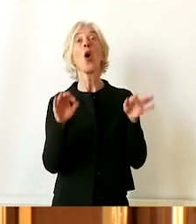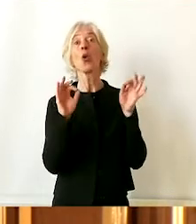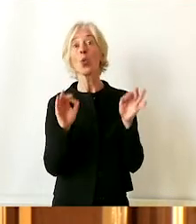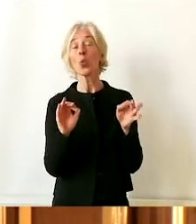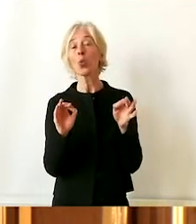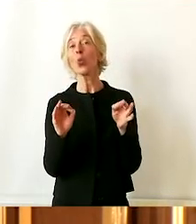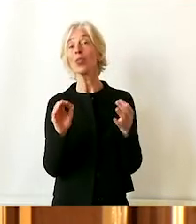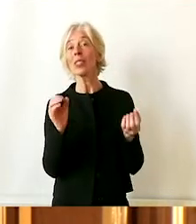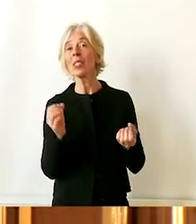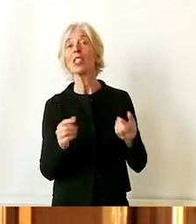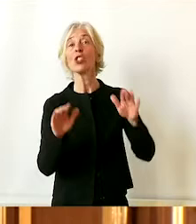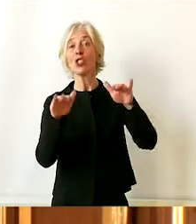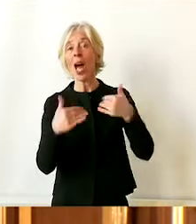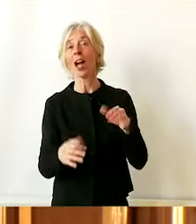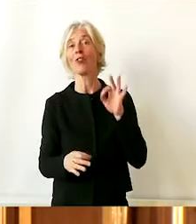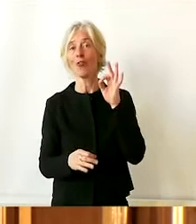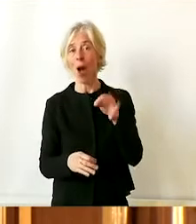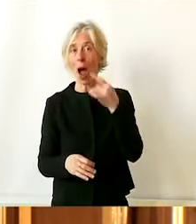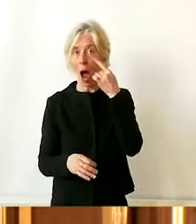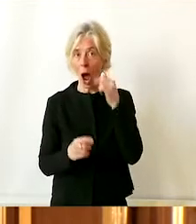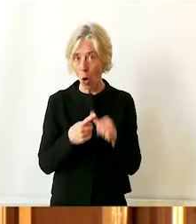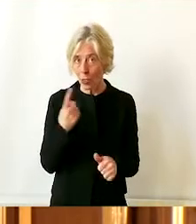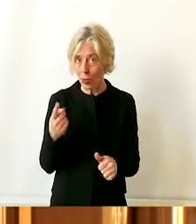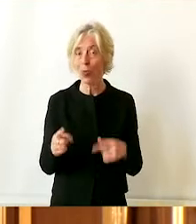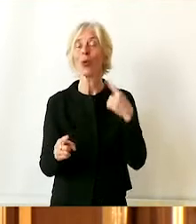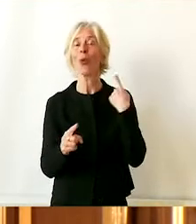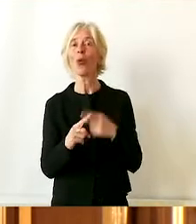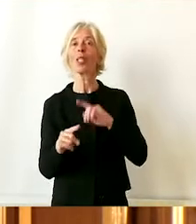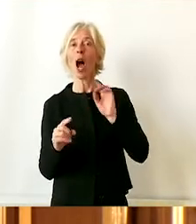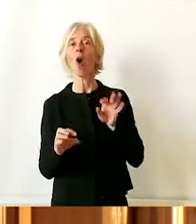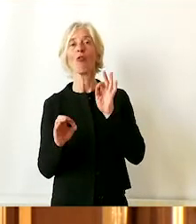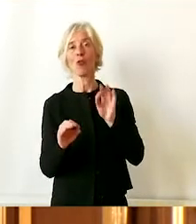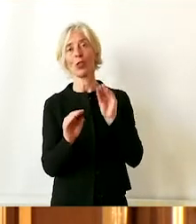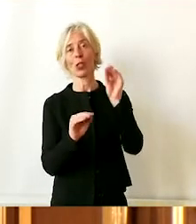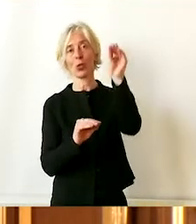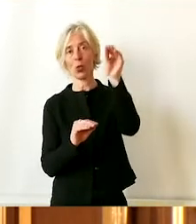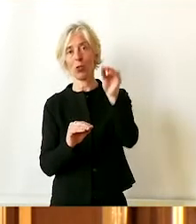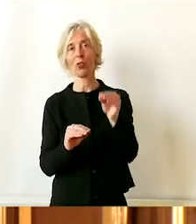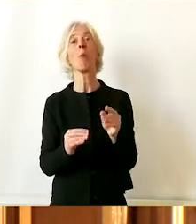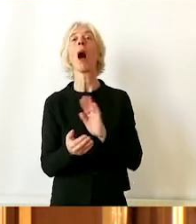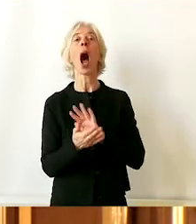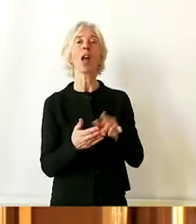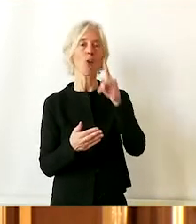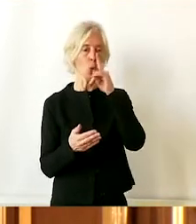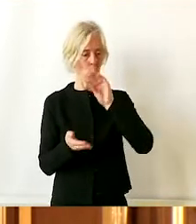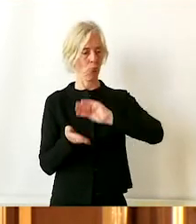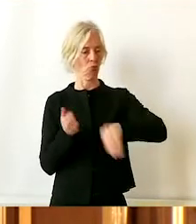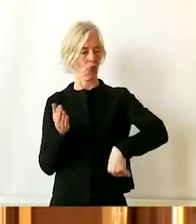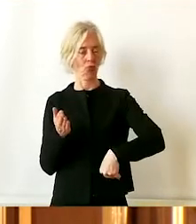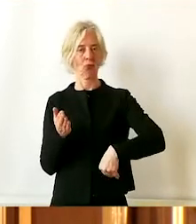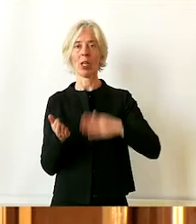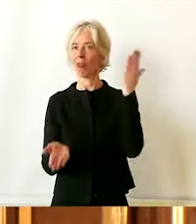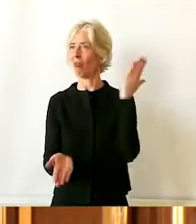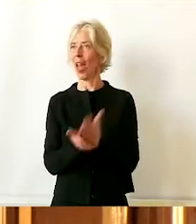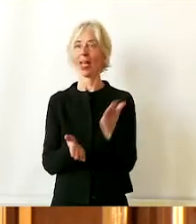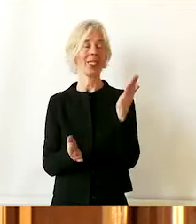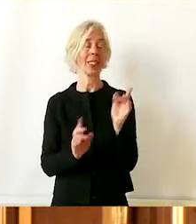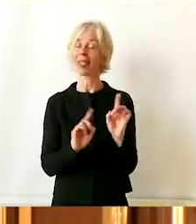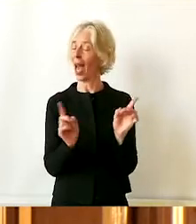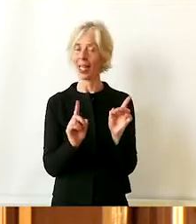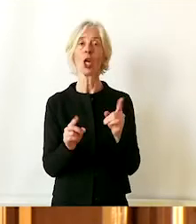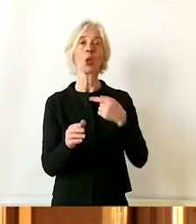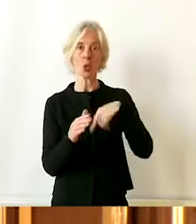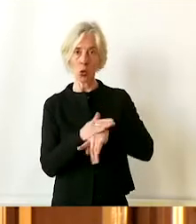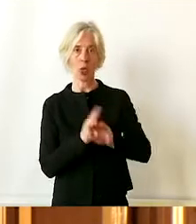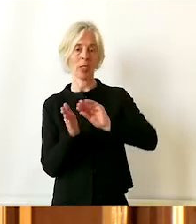Zukunft. Mit dem Unterzeichnen, meine sehr geehrten Damen und Herren, wird es bloß nicht getan sein. Die Arbeit beginnt erst jetzt. Und es geht ja jetzt